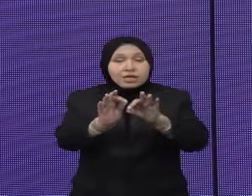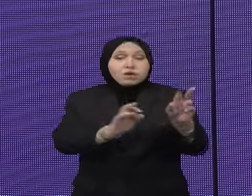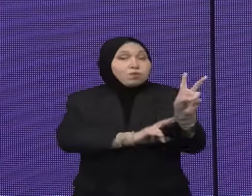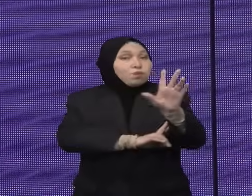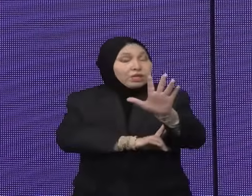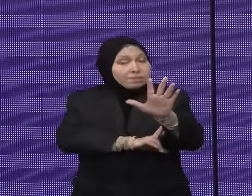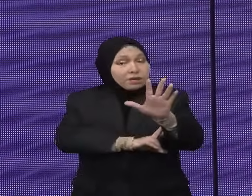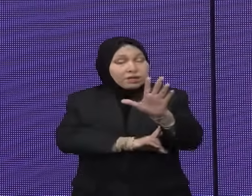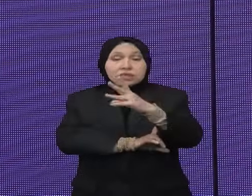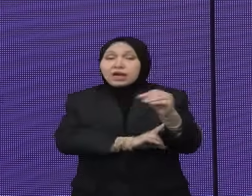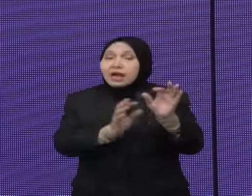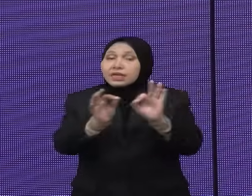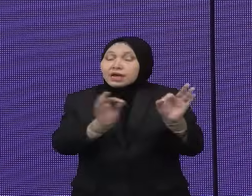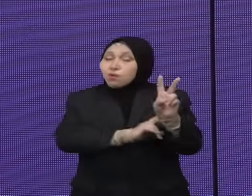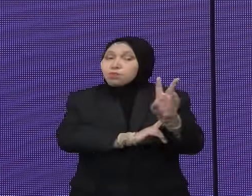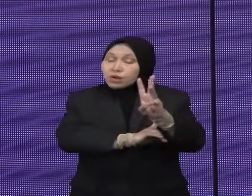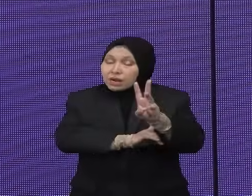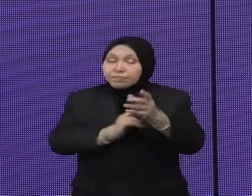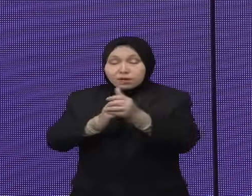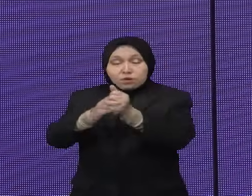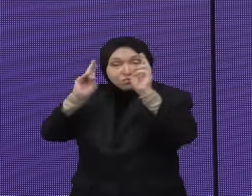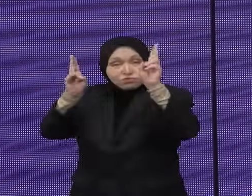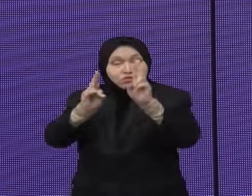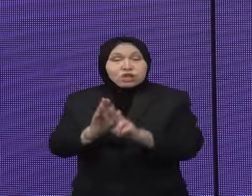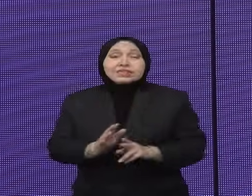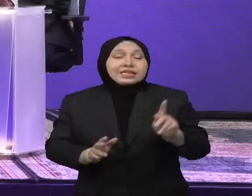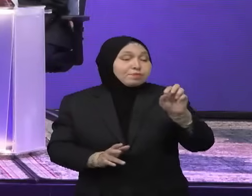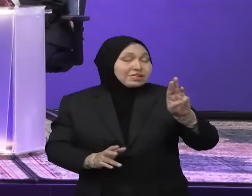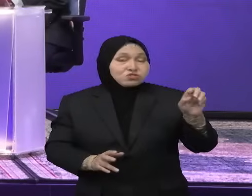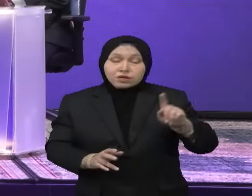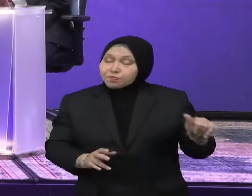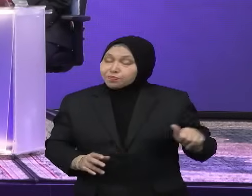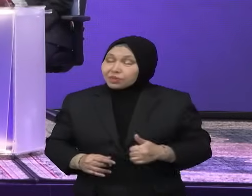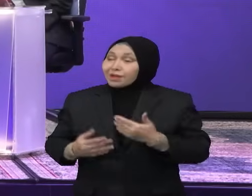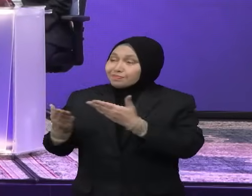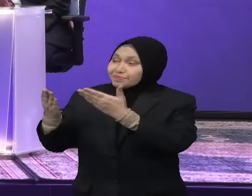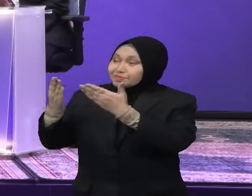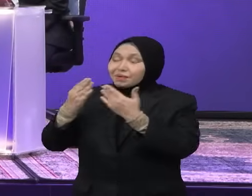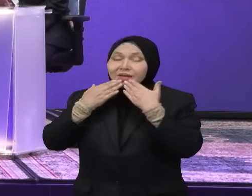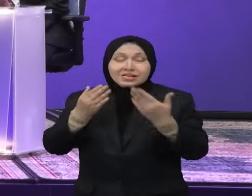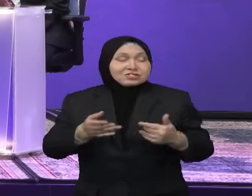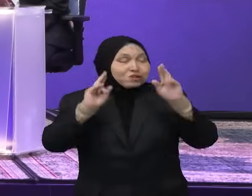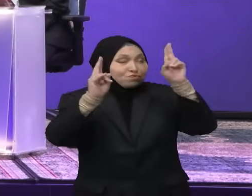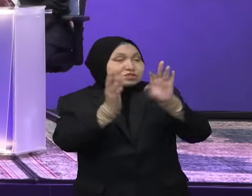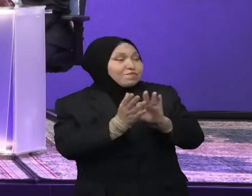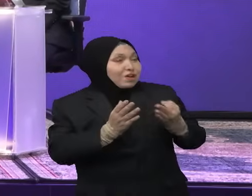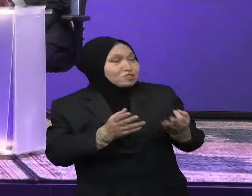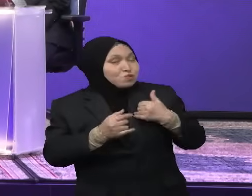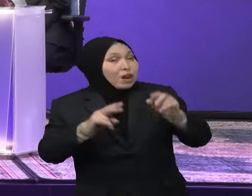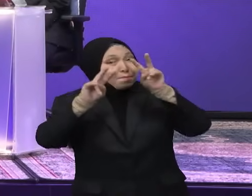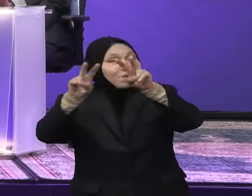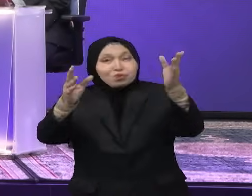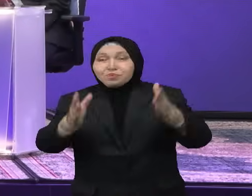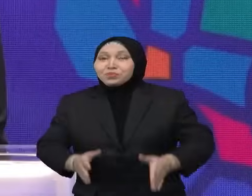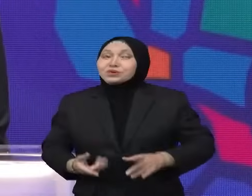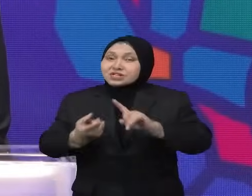25 dan ayat 26 dipimpin Al-Fadhil Ustaz Tirmizi Ali. Silakan. Baik, alhamdulillah, terima kasih Fadhil Ustaz dan Fazrul, penonton-penonton,